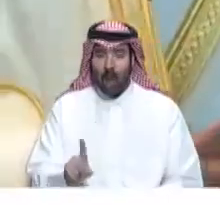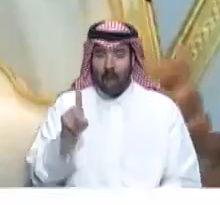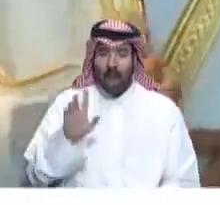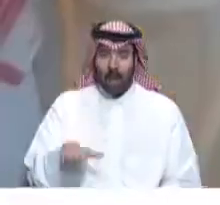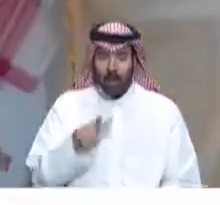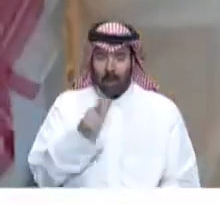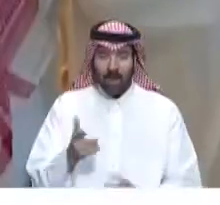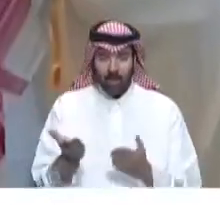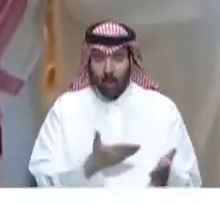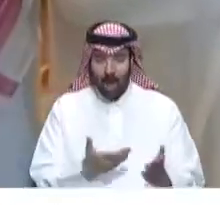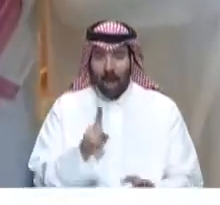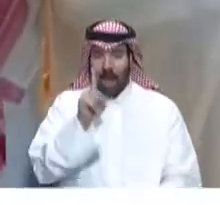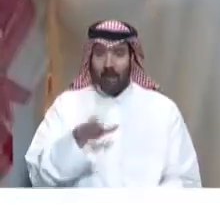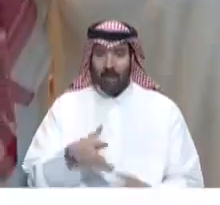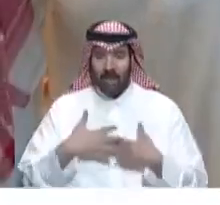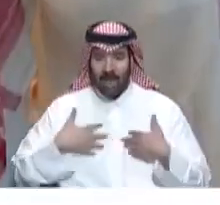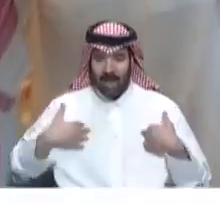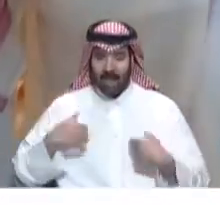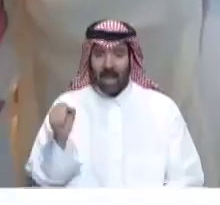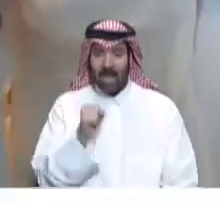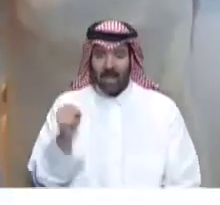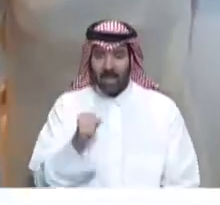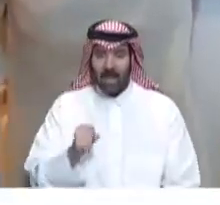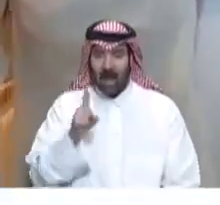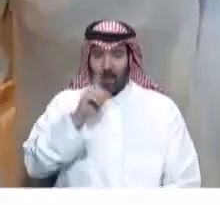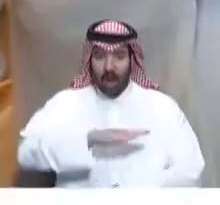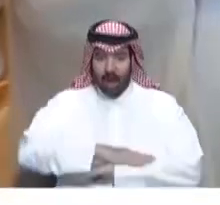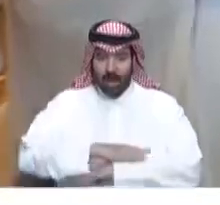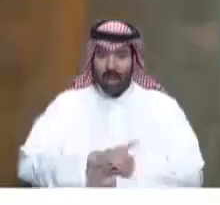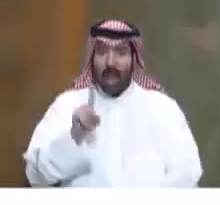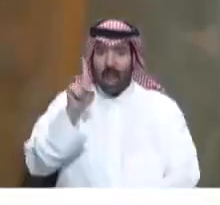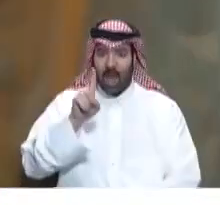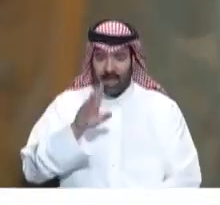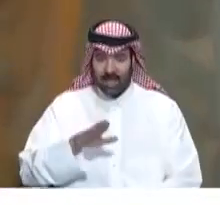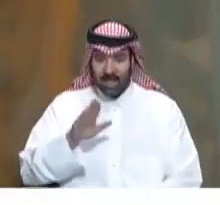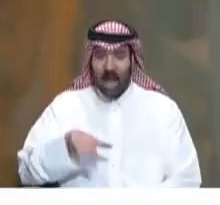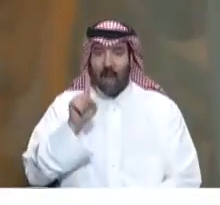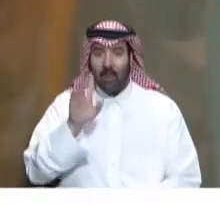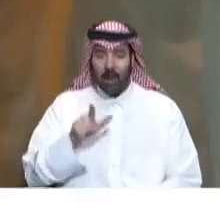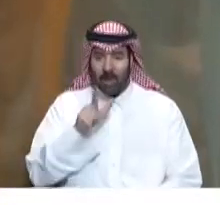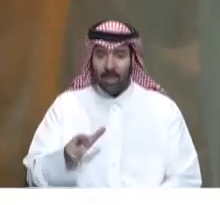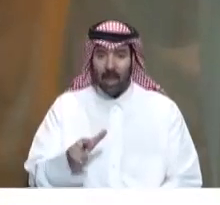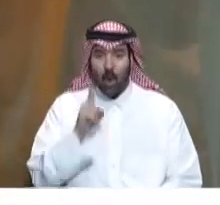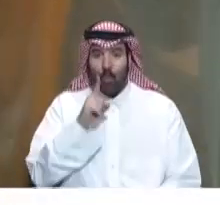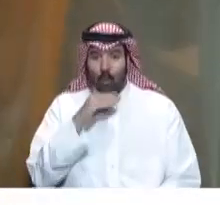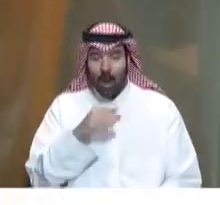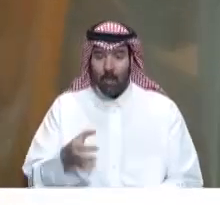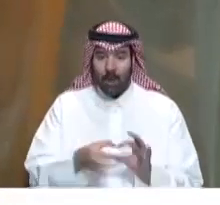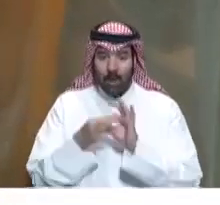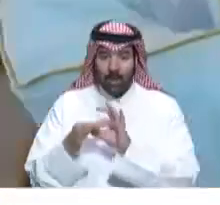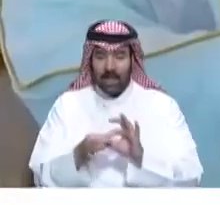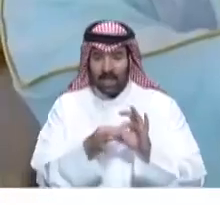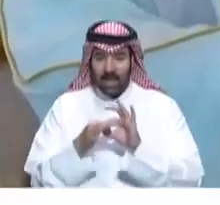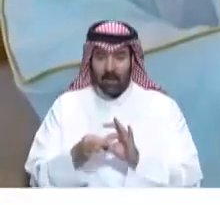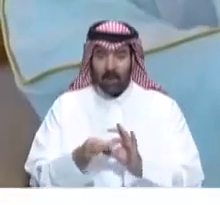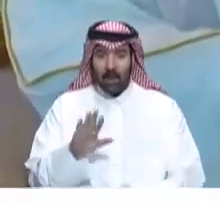وجل ودعا إلى التماس بهجة العيد في رضا الله والازدياد من صالح الأعمال ورضا الوالدين وصلة الرحم. كما